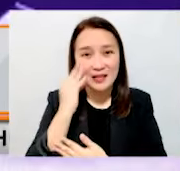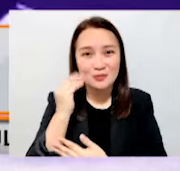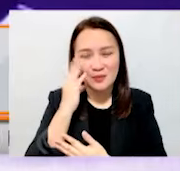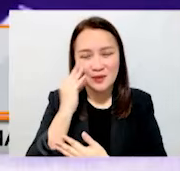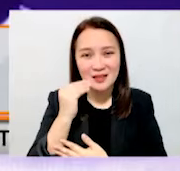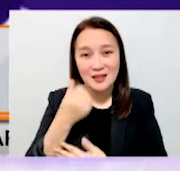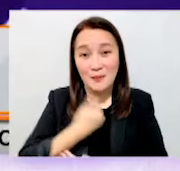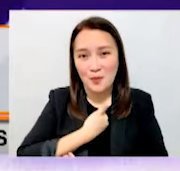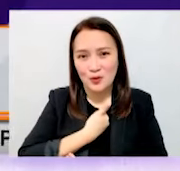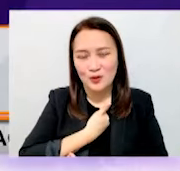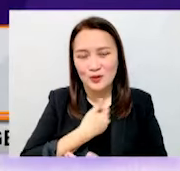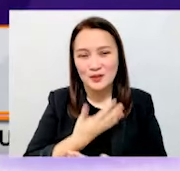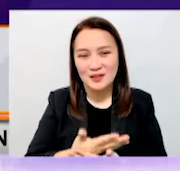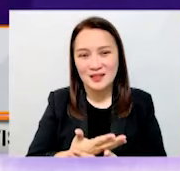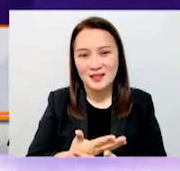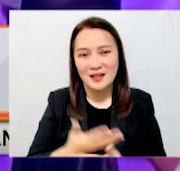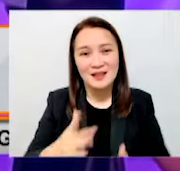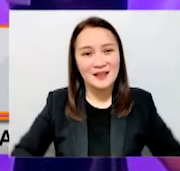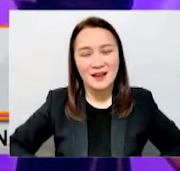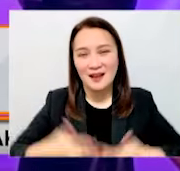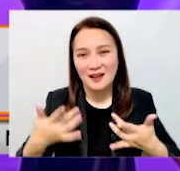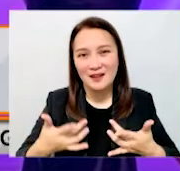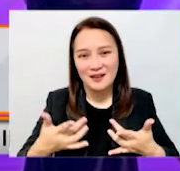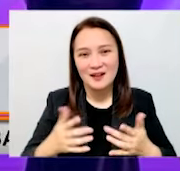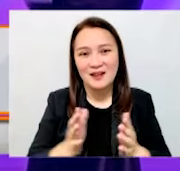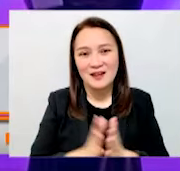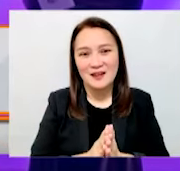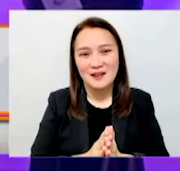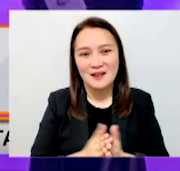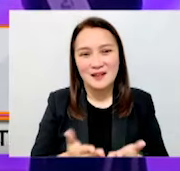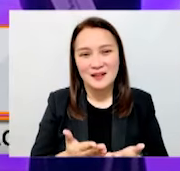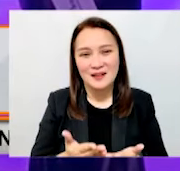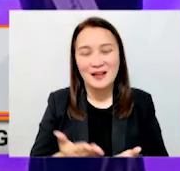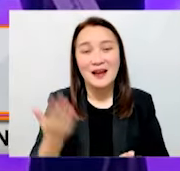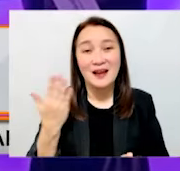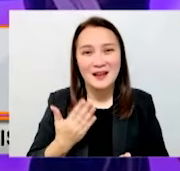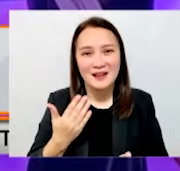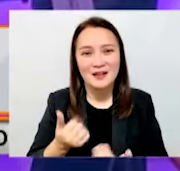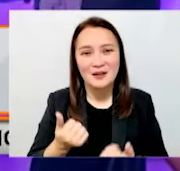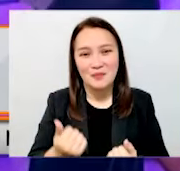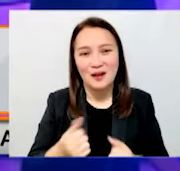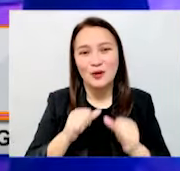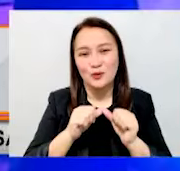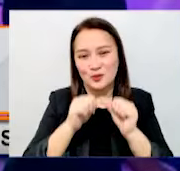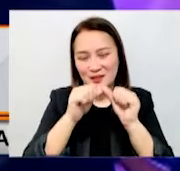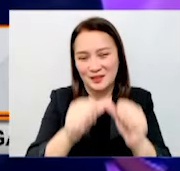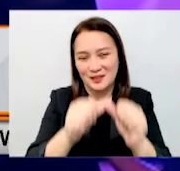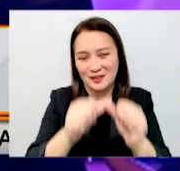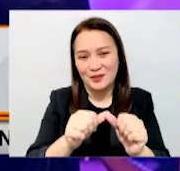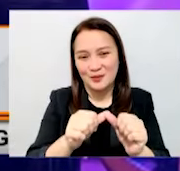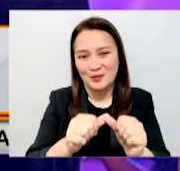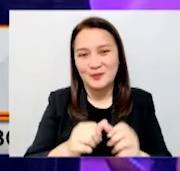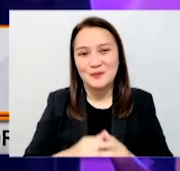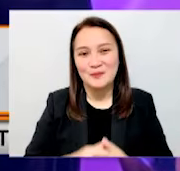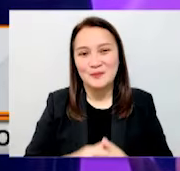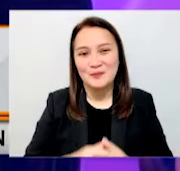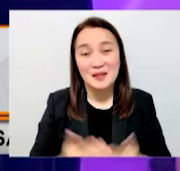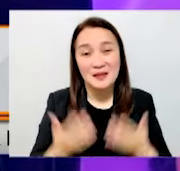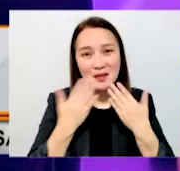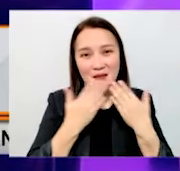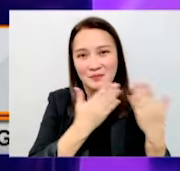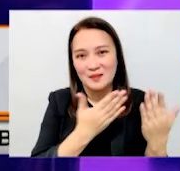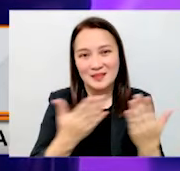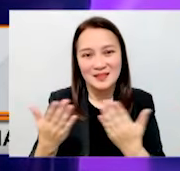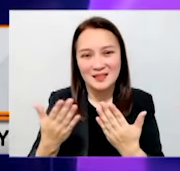habang ginagawa ang reality show. Sa kabila nito, the show must go on. Kaya nagpapasalamat si Mama